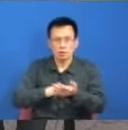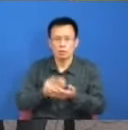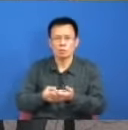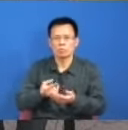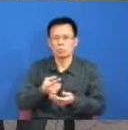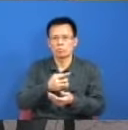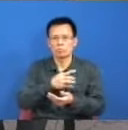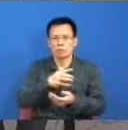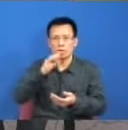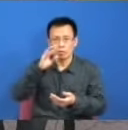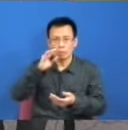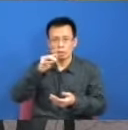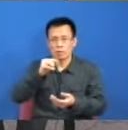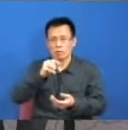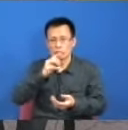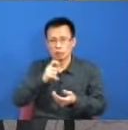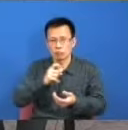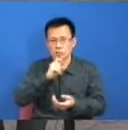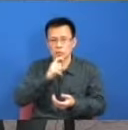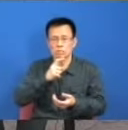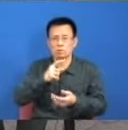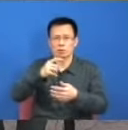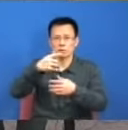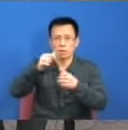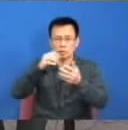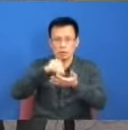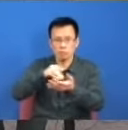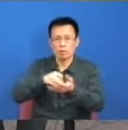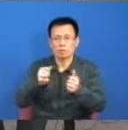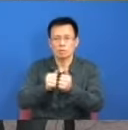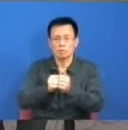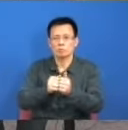講就話有一啲參加嘅係朋友咧，佢會用